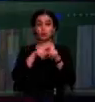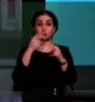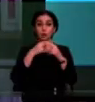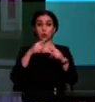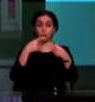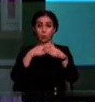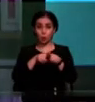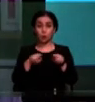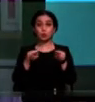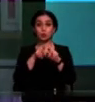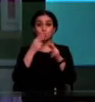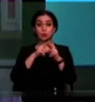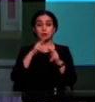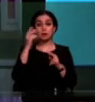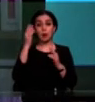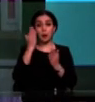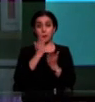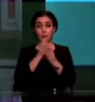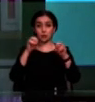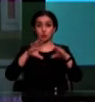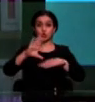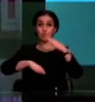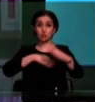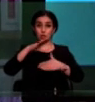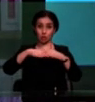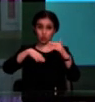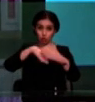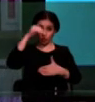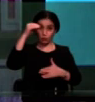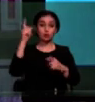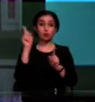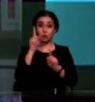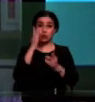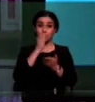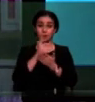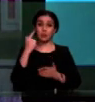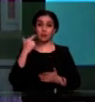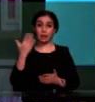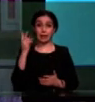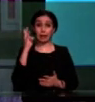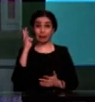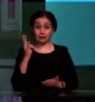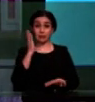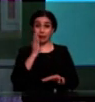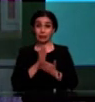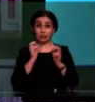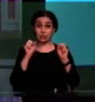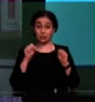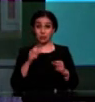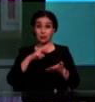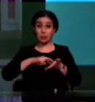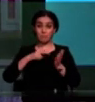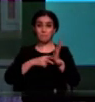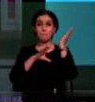днем. Порядок докладов определяется жеребьевкой. Какова вероятность, что доклад профессора Н окажется запланированным